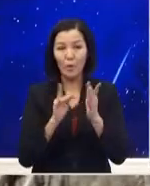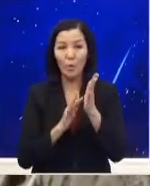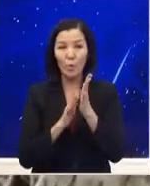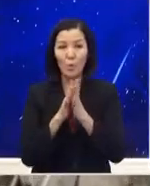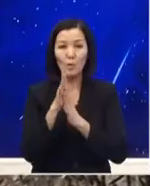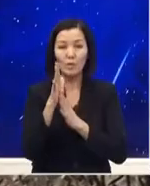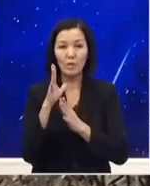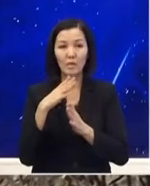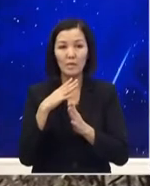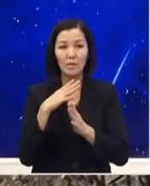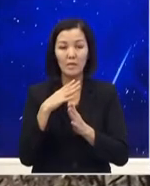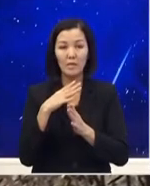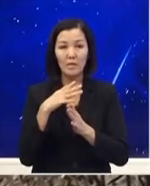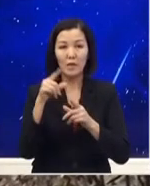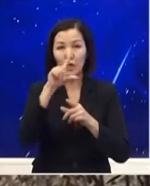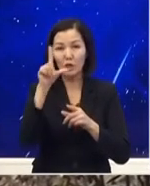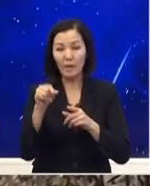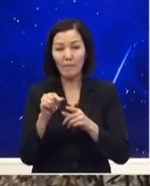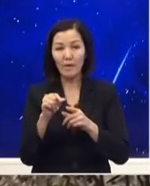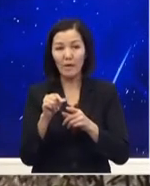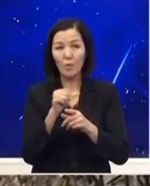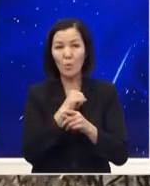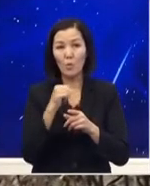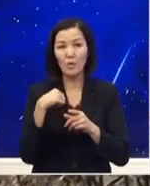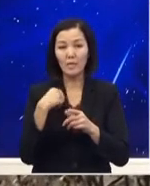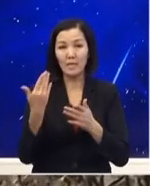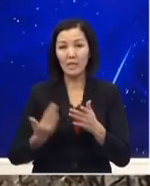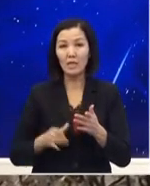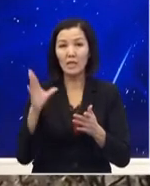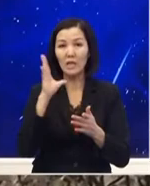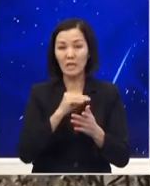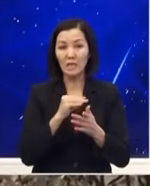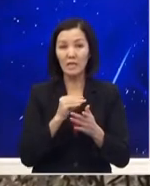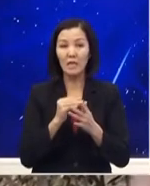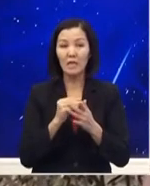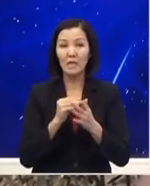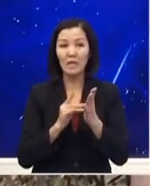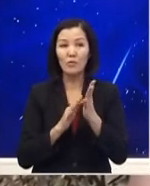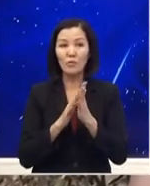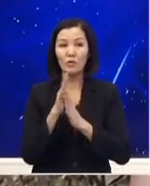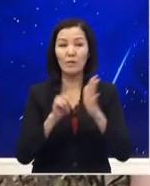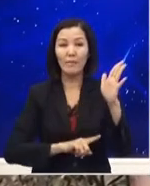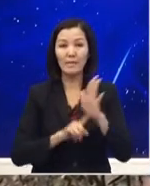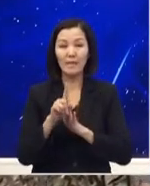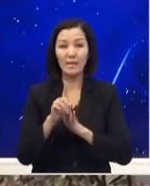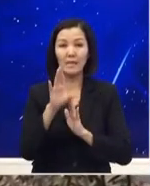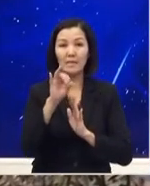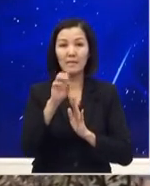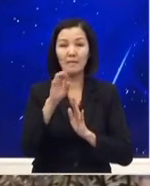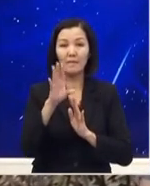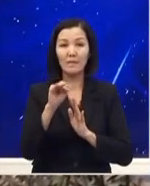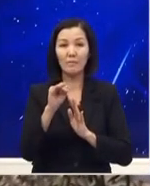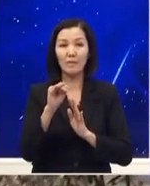шығады. Мынадай жапырақ беріп, өздігінен тіршілік ететін жағдайға келген кезде, біз мына сиверс алмасының